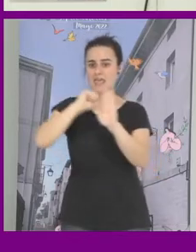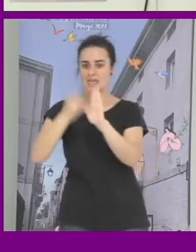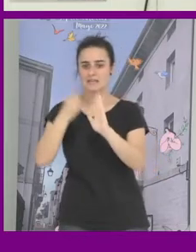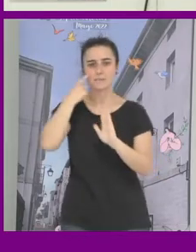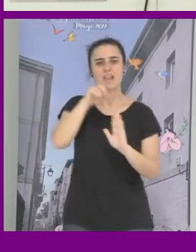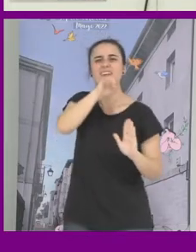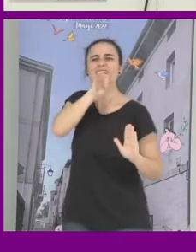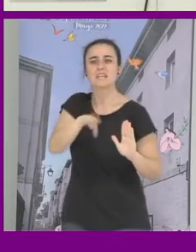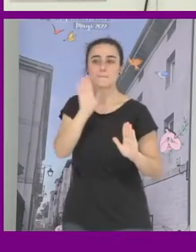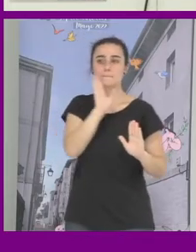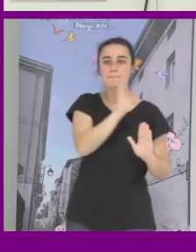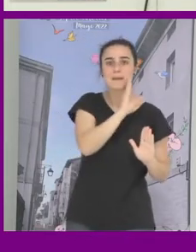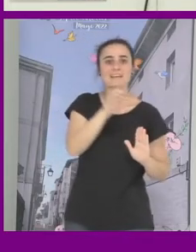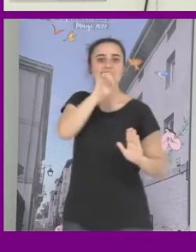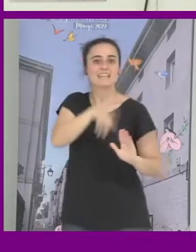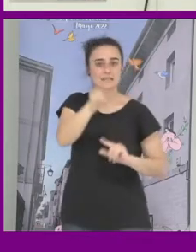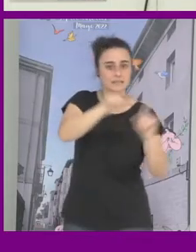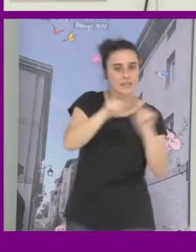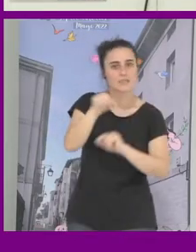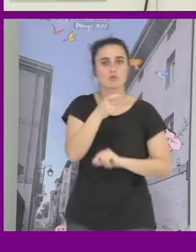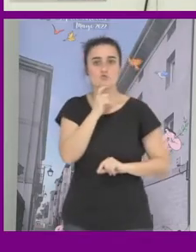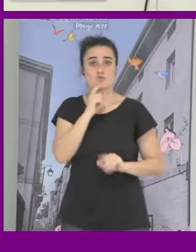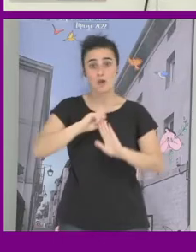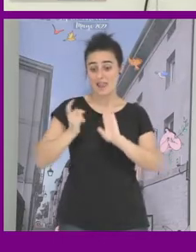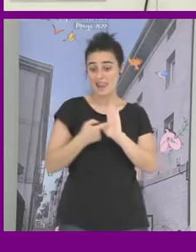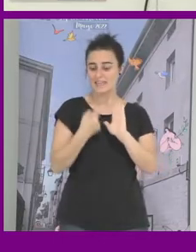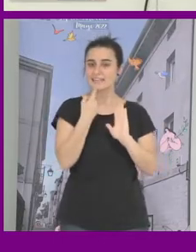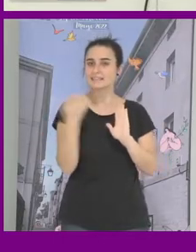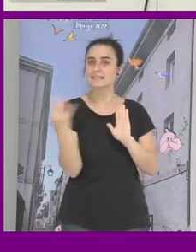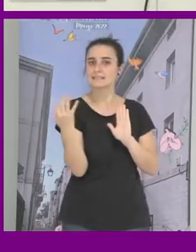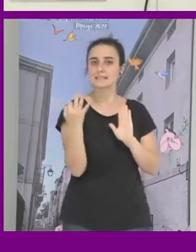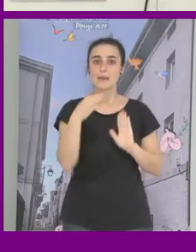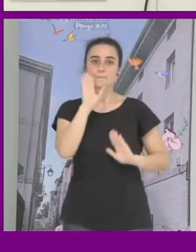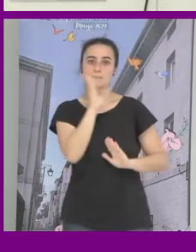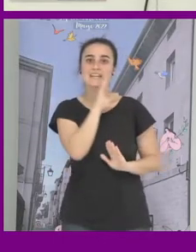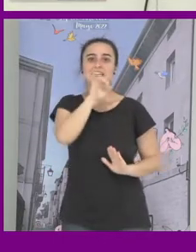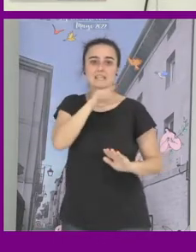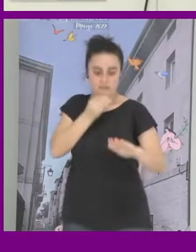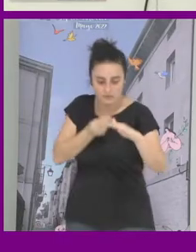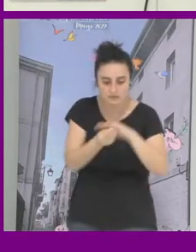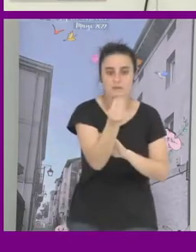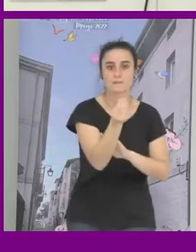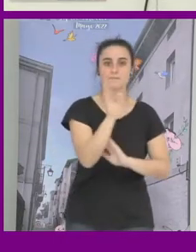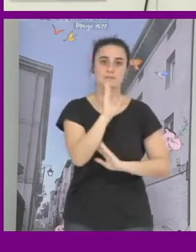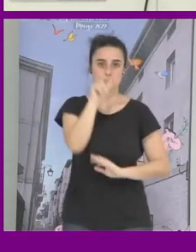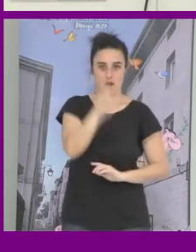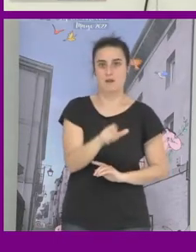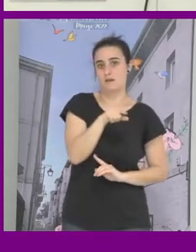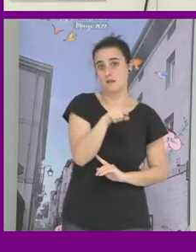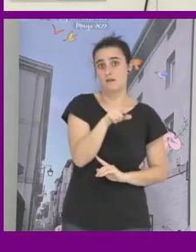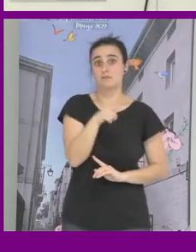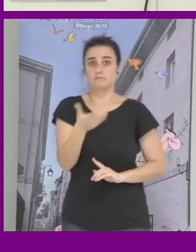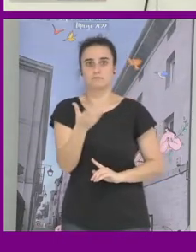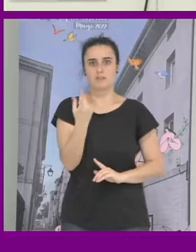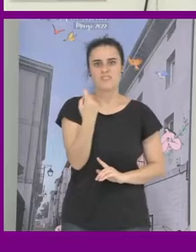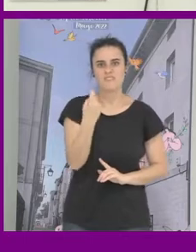ama. Espainian esan bezala legeari begira ama da erditu dena. Hori da. Orduan berdin du obuluak